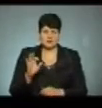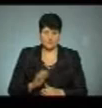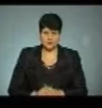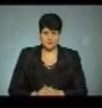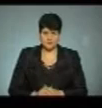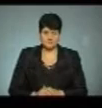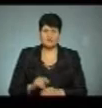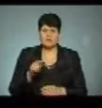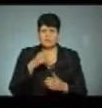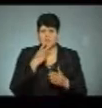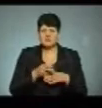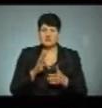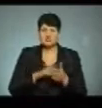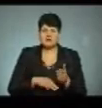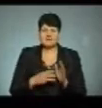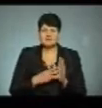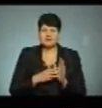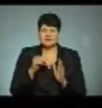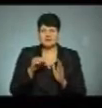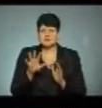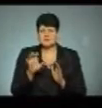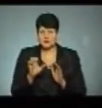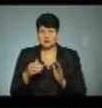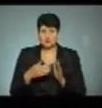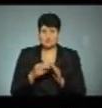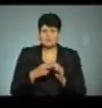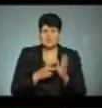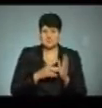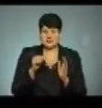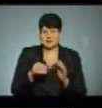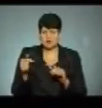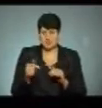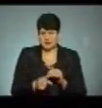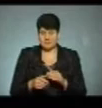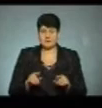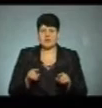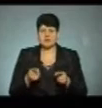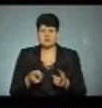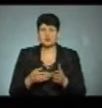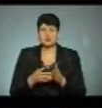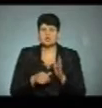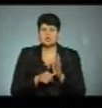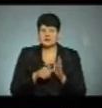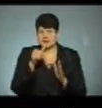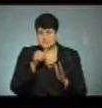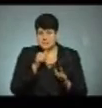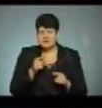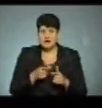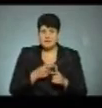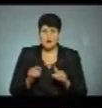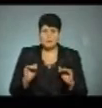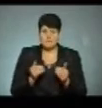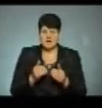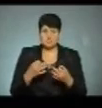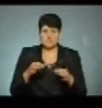Васьків. Вона передбачає штраф від 8 500 до 17 000 гривень, арешт на строк до 6 місяців або обмеження волі на